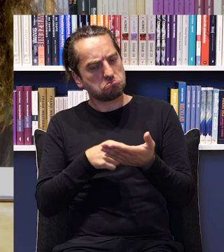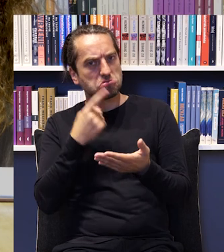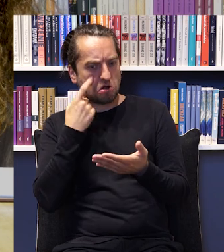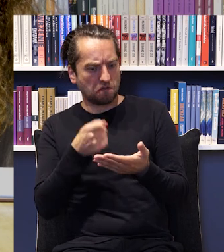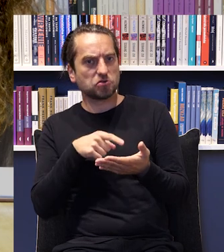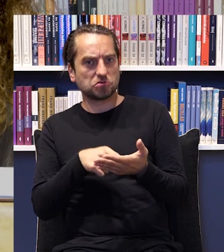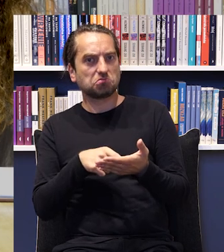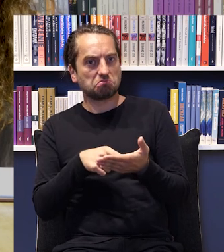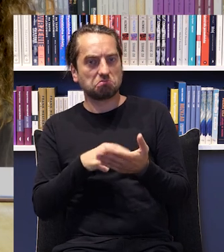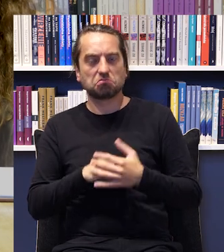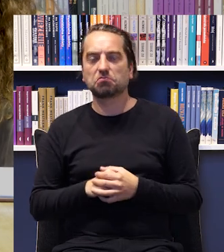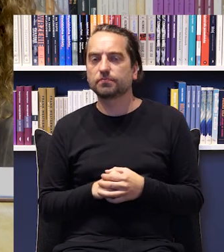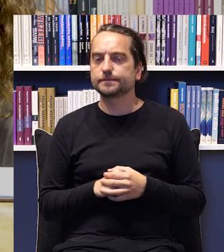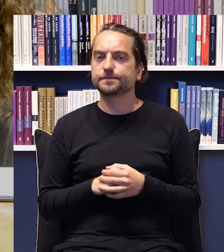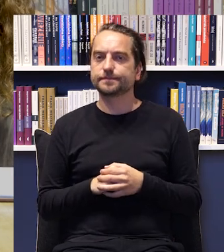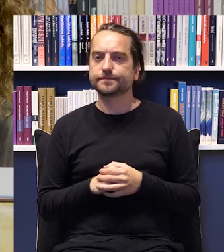że